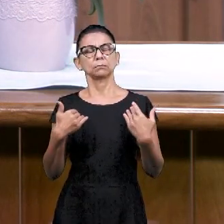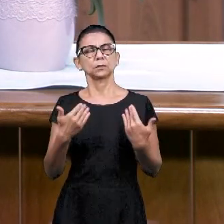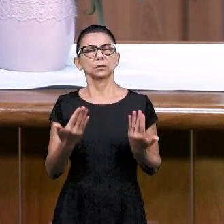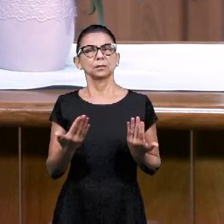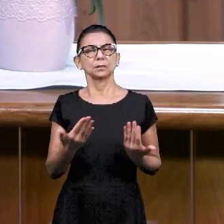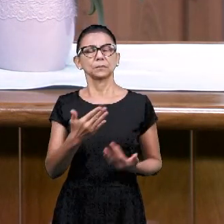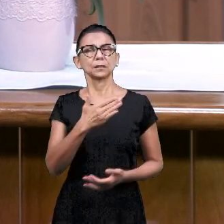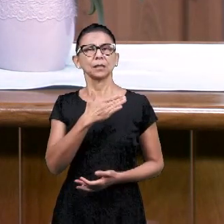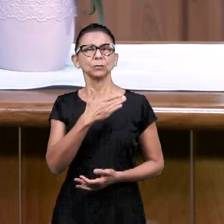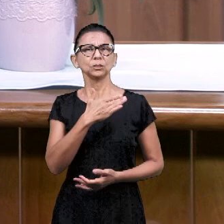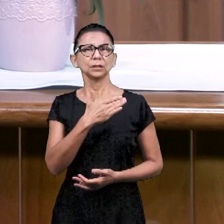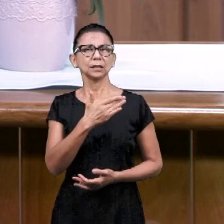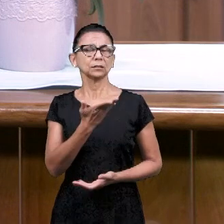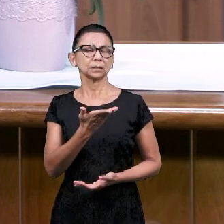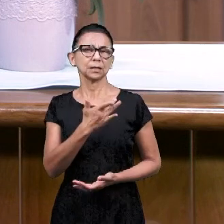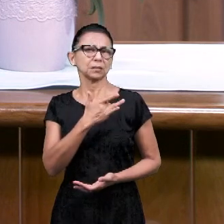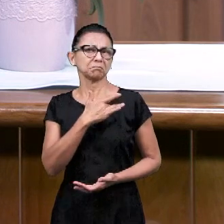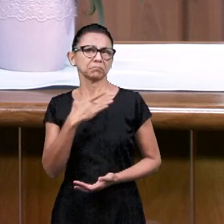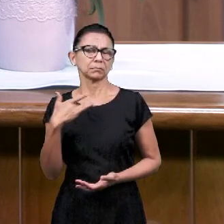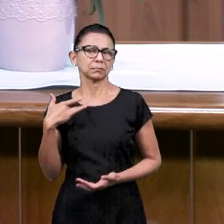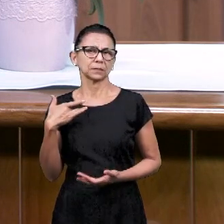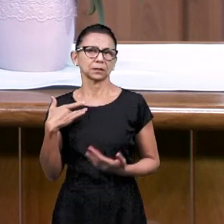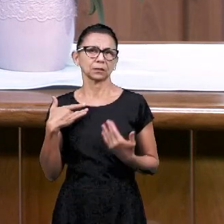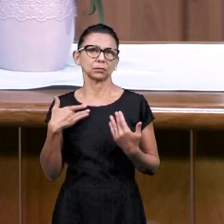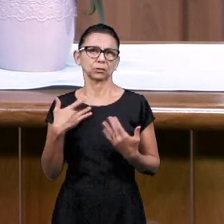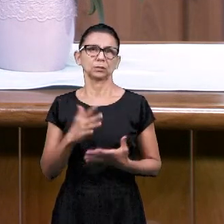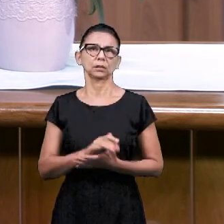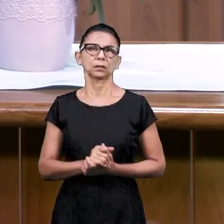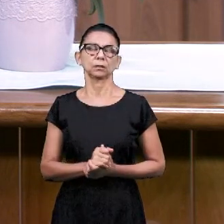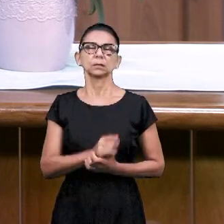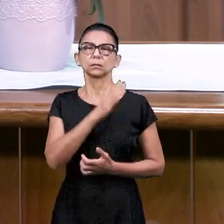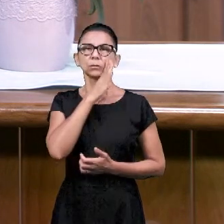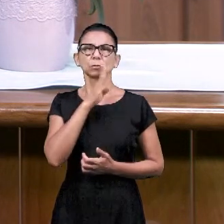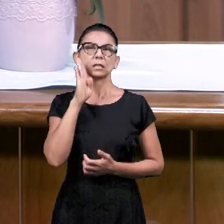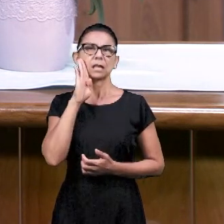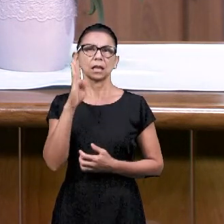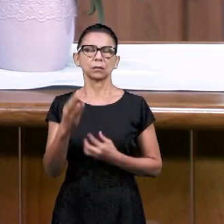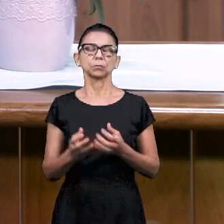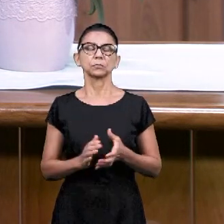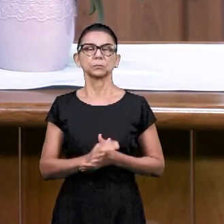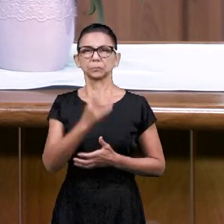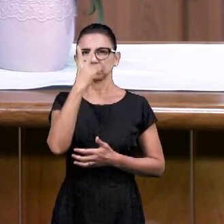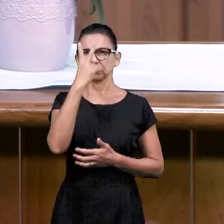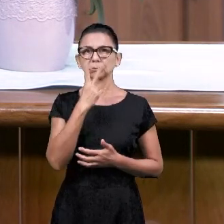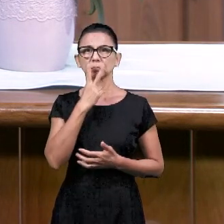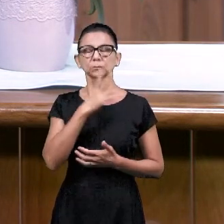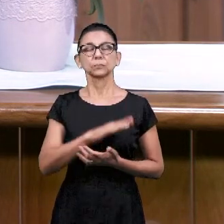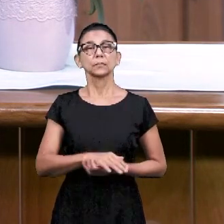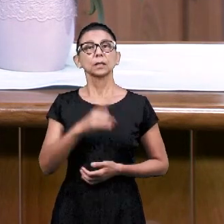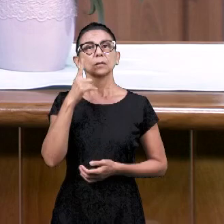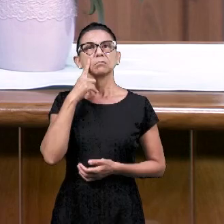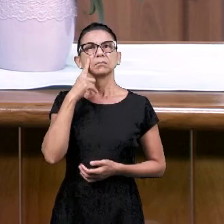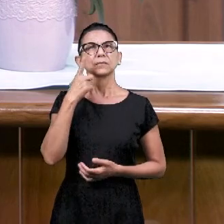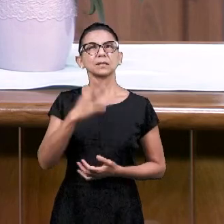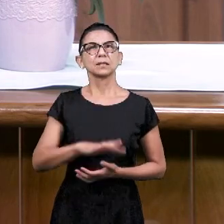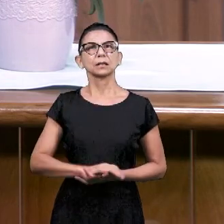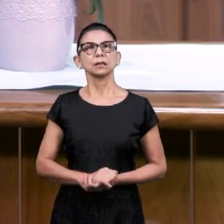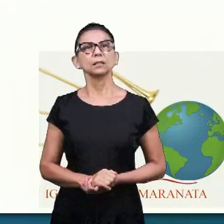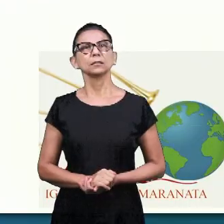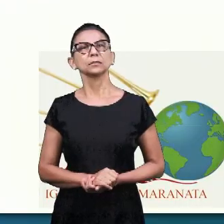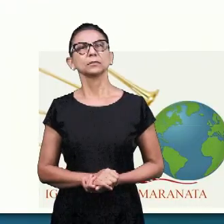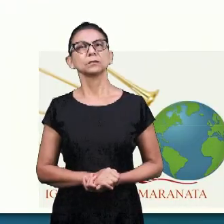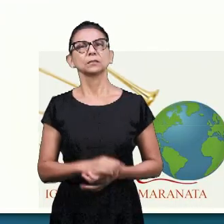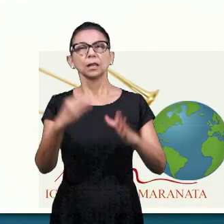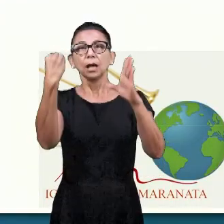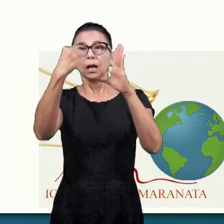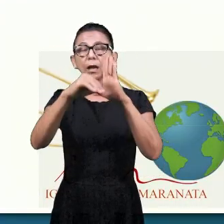de l'aveugle, de Bartimée, après sa rencontre avec le Seigneur Jésus. Voilà, donc on a déjà mis ici. Très